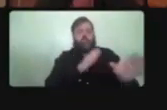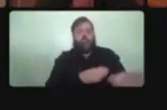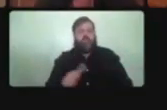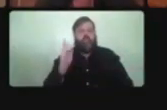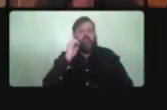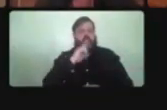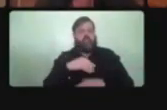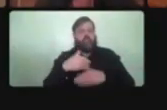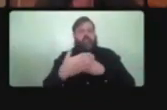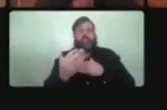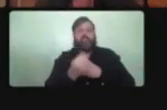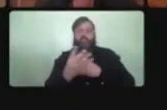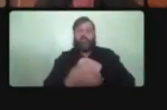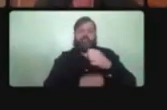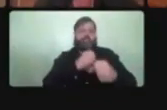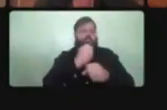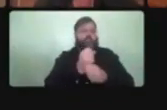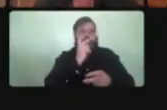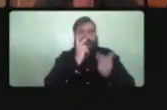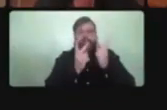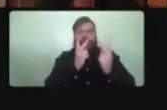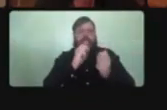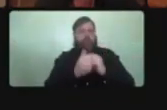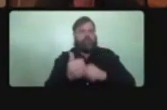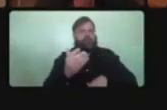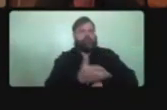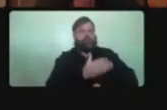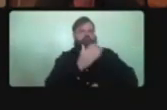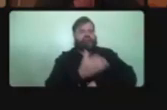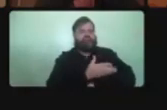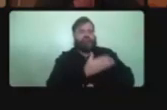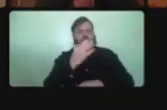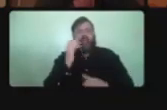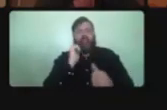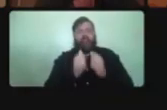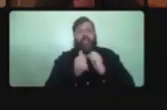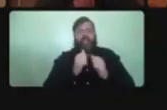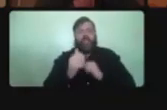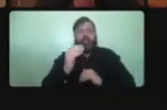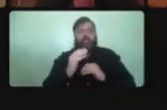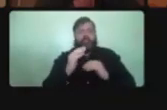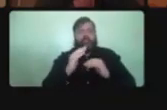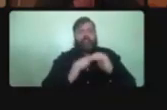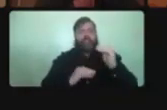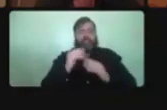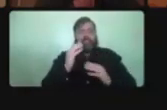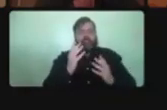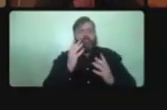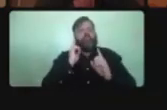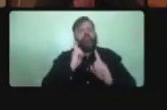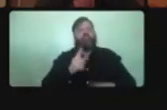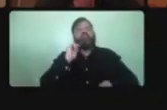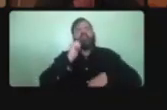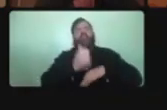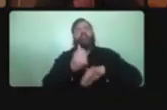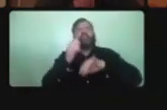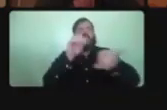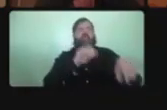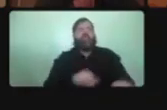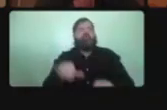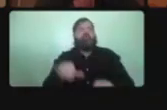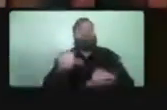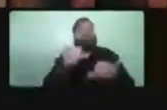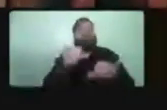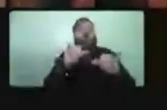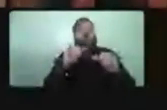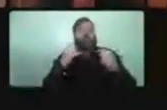Tunafanya kazi mpango wa kuonyesha namna ambavyo tunaweza kurekebisha viwanja vyetu vya